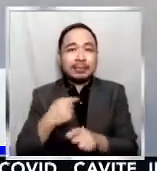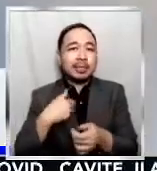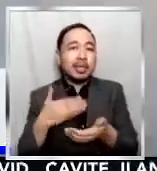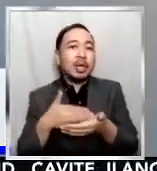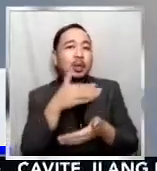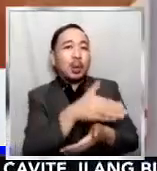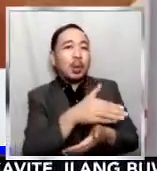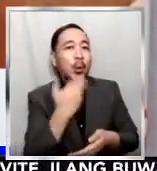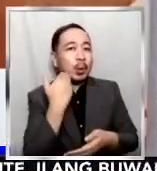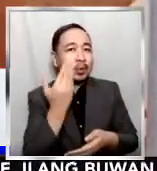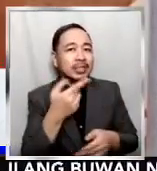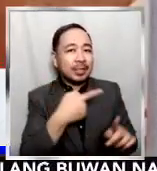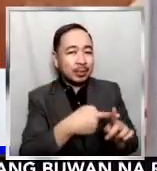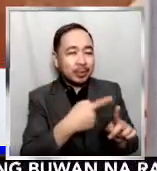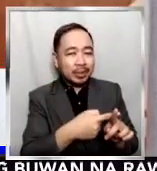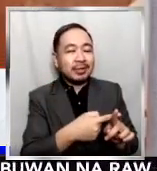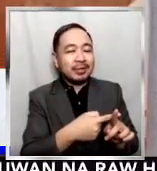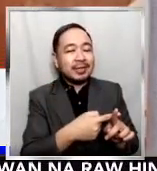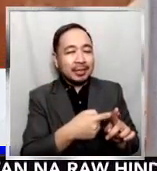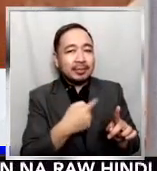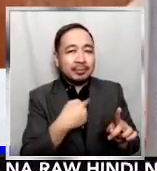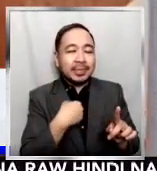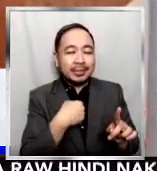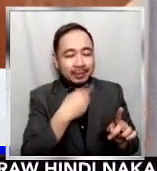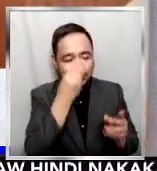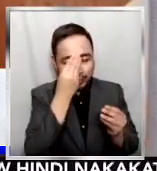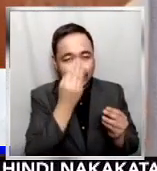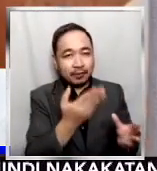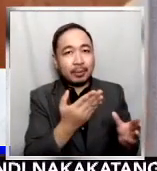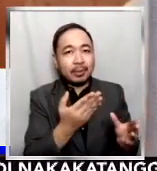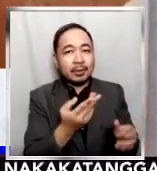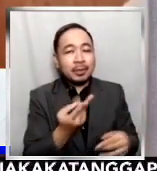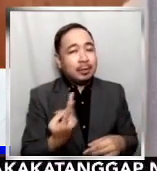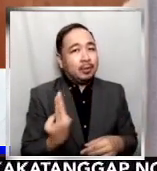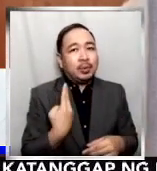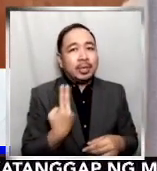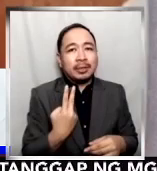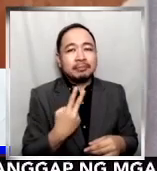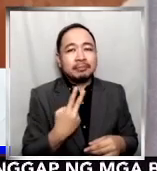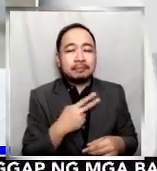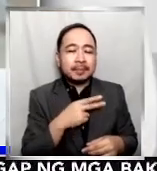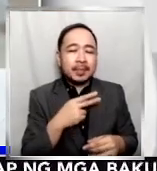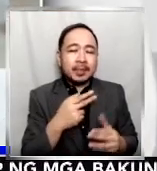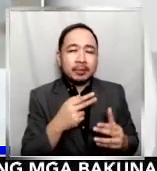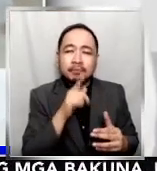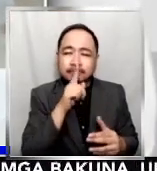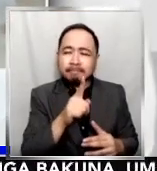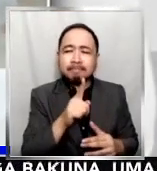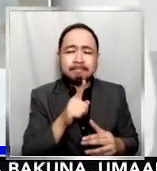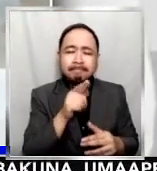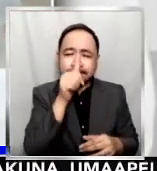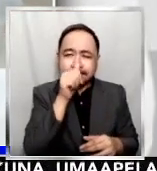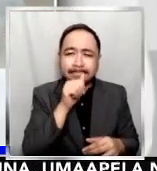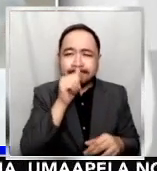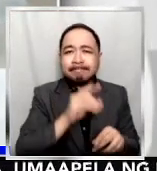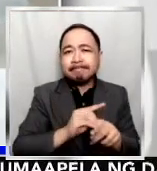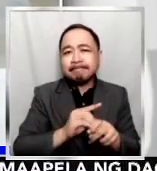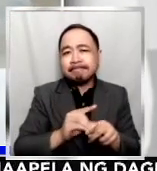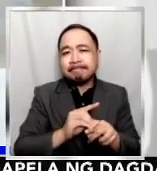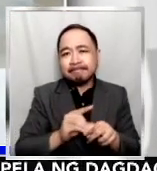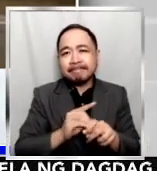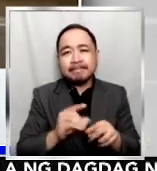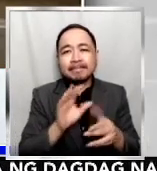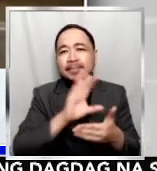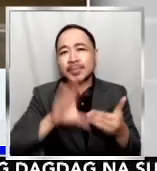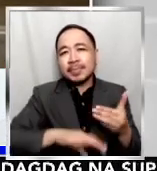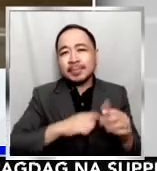namin. Pinaghirapan po talaga namin ni Ate LV na mairaos yung thesis na yun. Parehong working students sina LV at